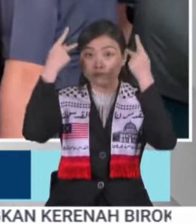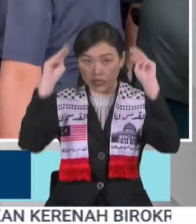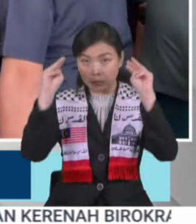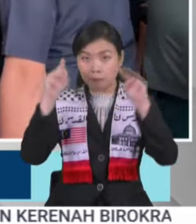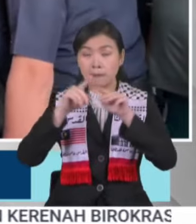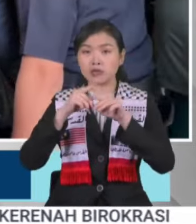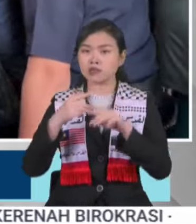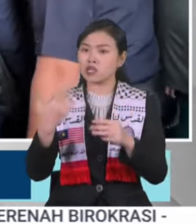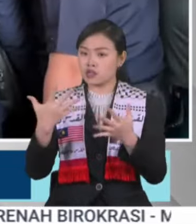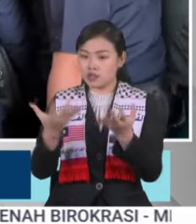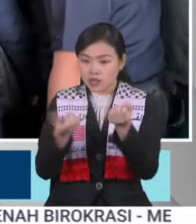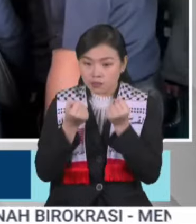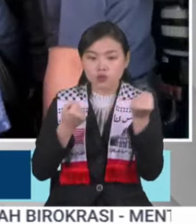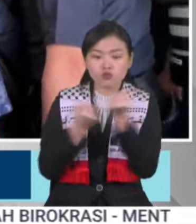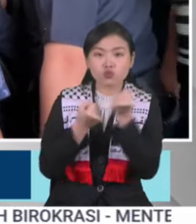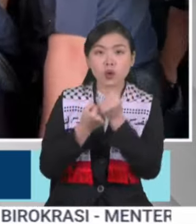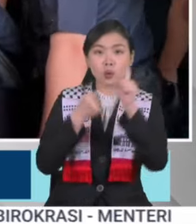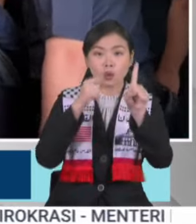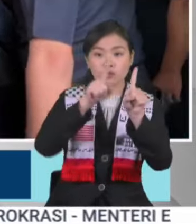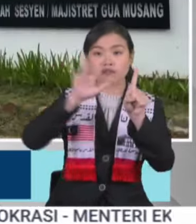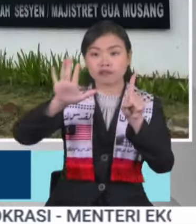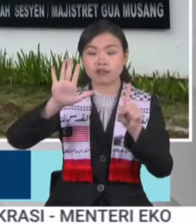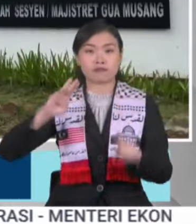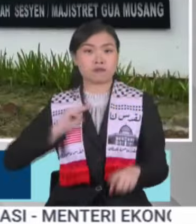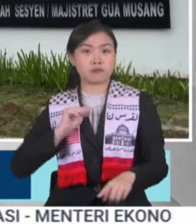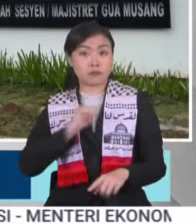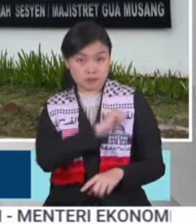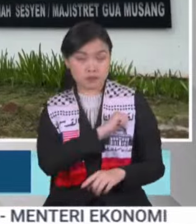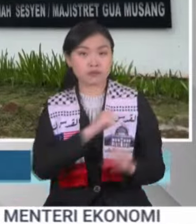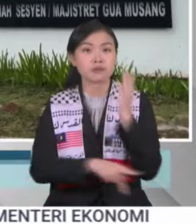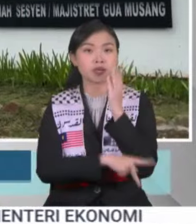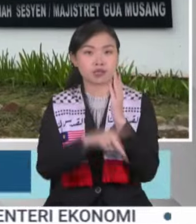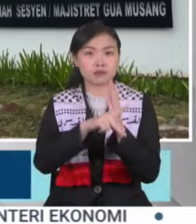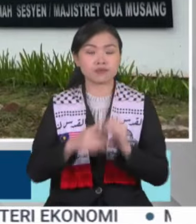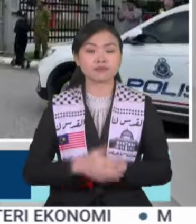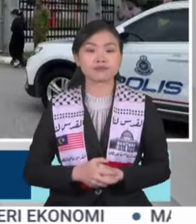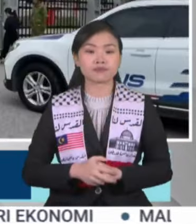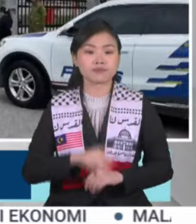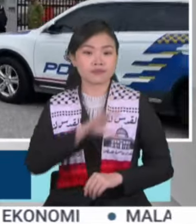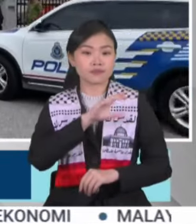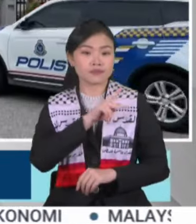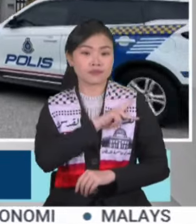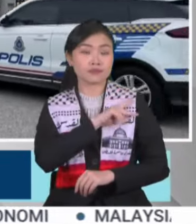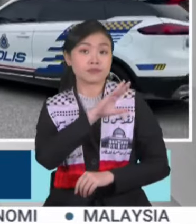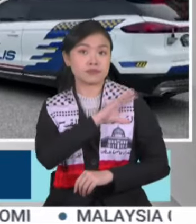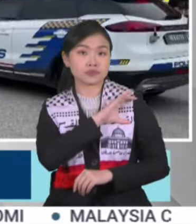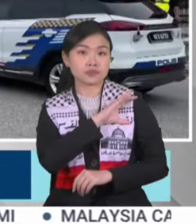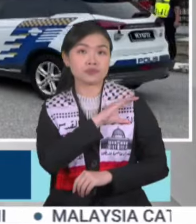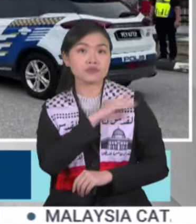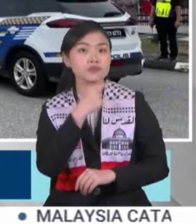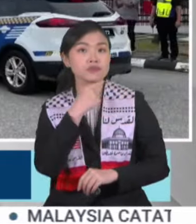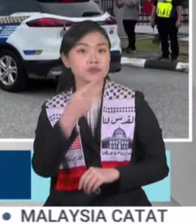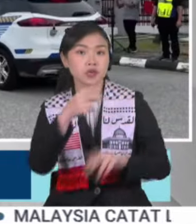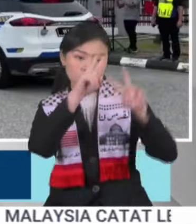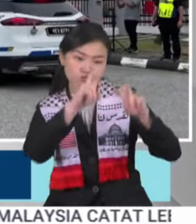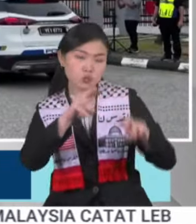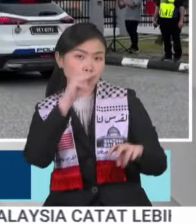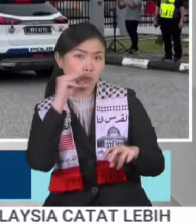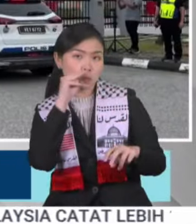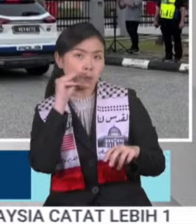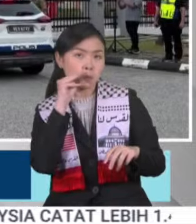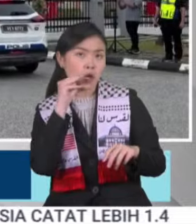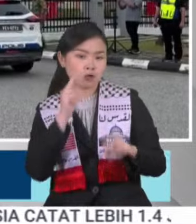dikatakan mempunyai sokongan 115 ahli parlimen. Ketua Polis Negara nafi dakwaan siasatan terhadap Tan Sri Muhyiddin